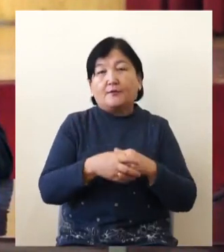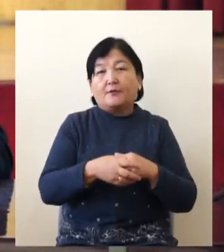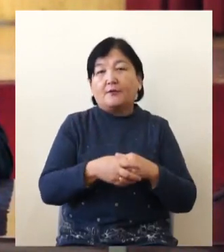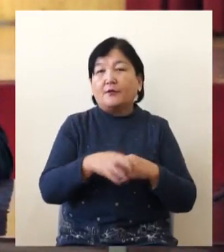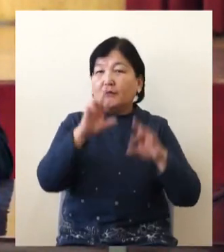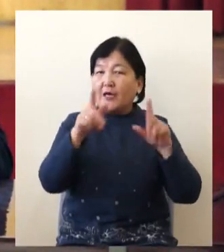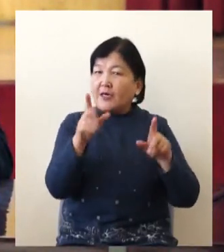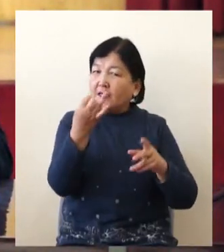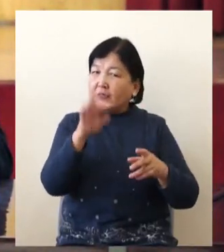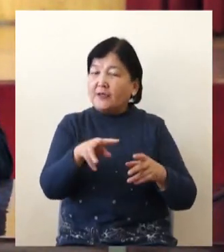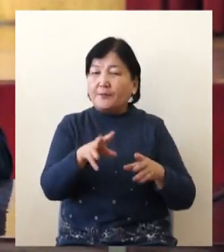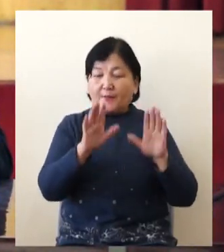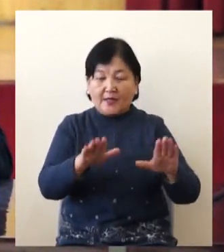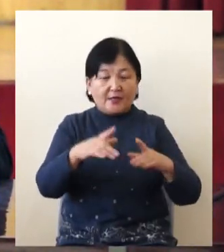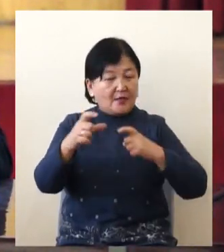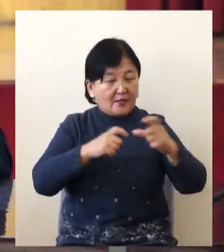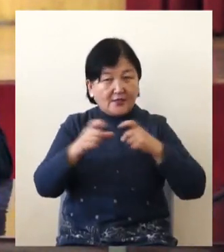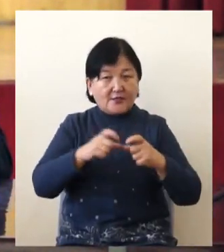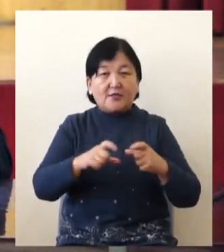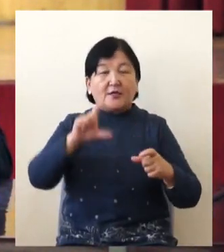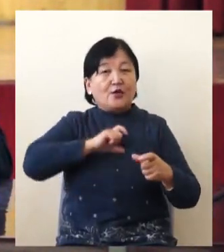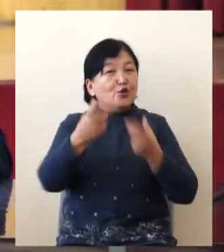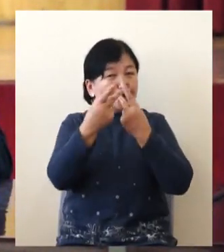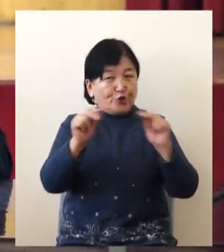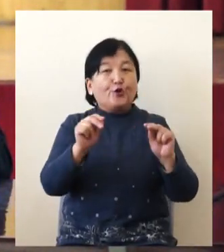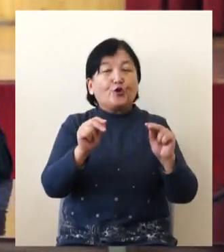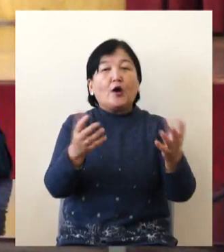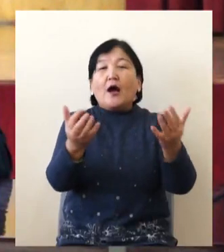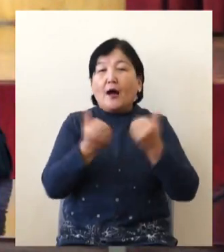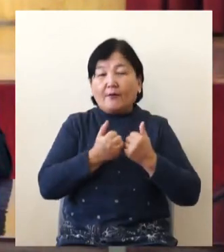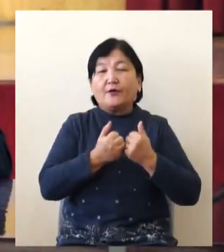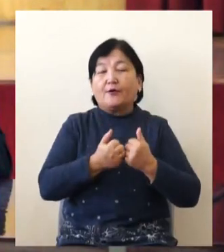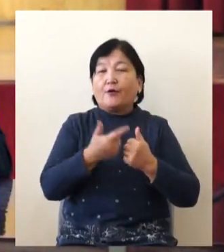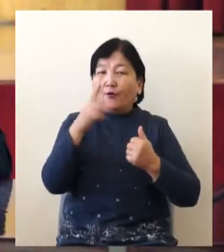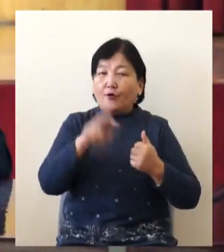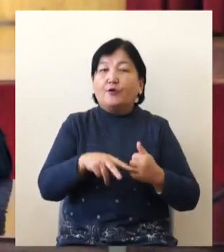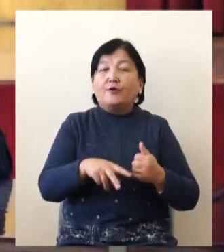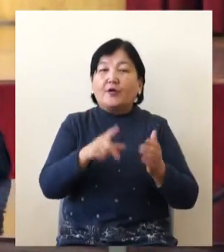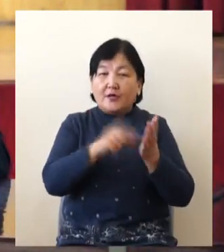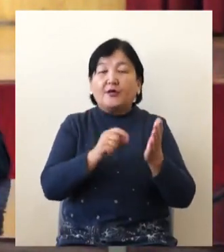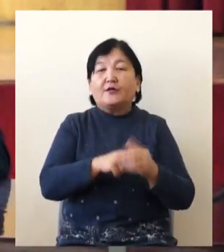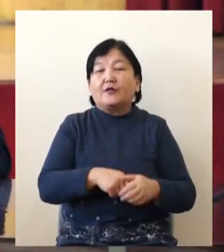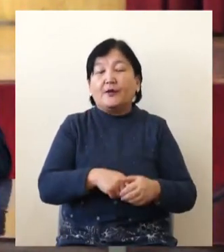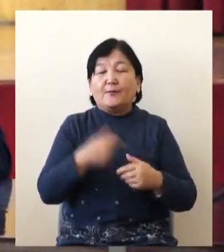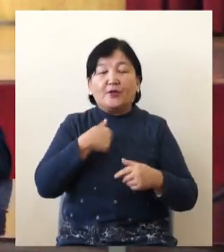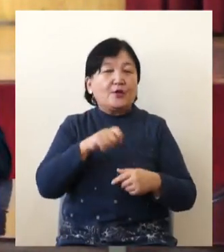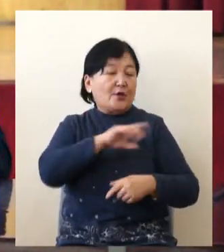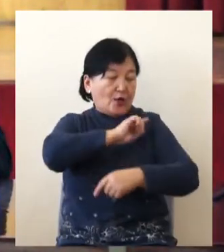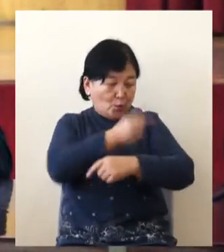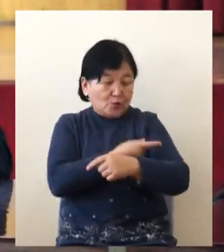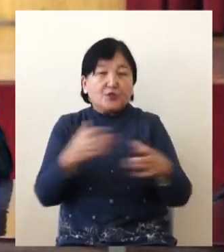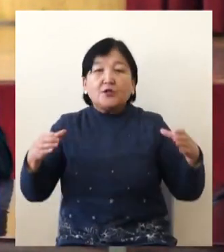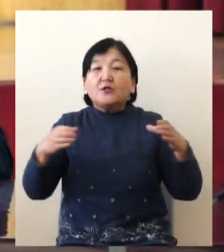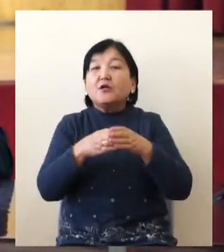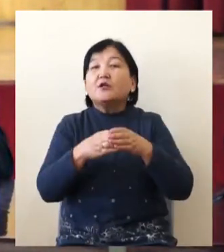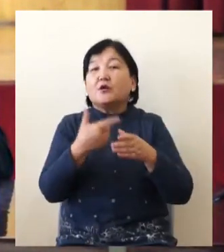Яг ийм нөхцөлд бид нар энэ эдийн засгийн эрх чөлөөг олж авахд хамгийн тус бидний хүчийг нэгтгэж болох талбар бол